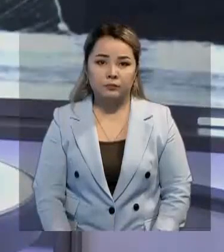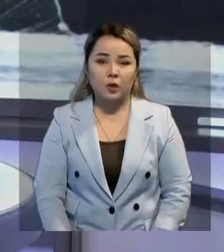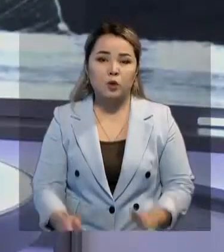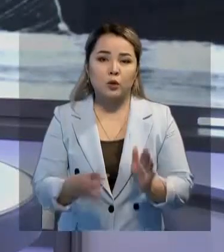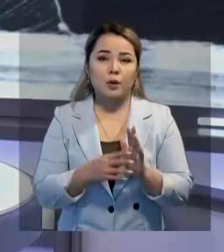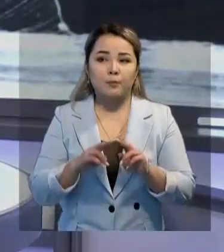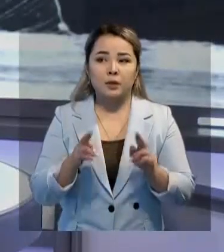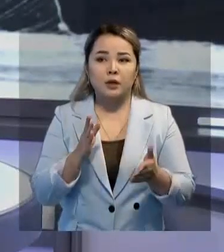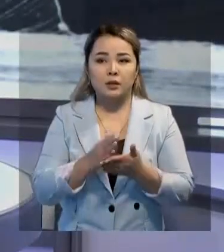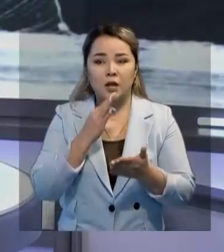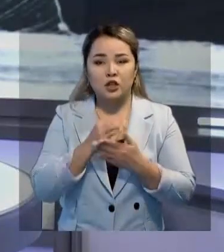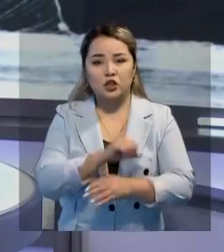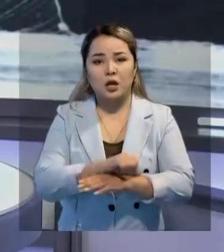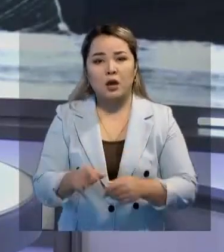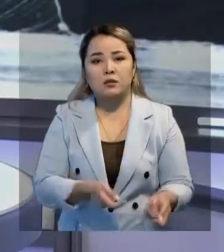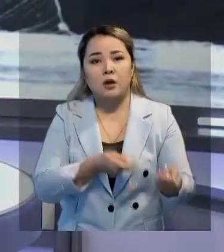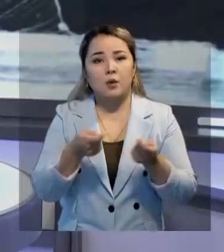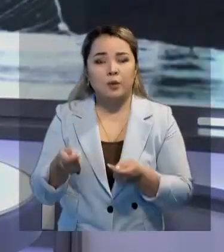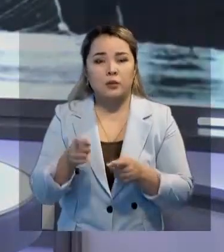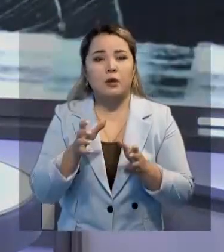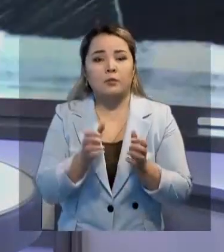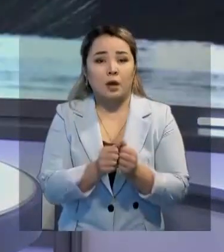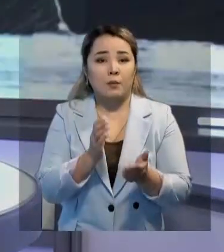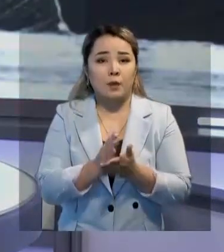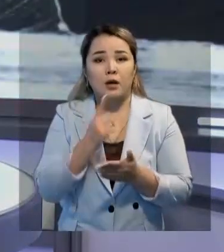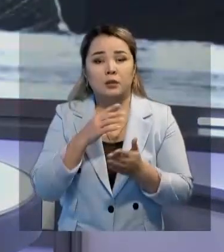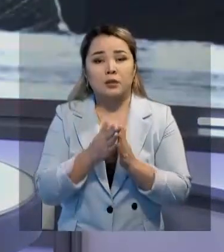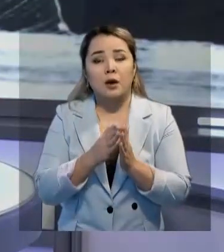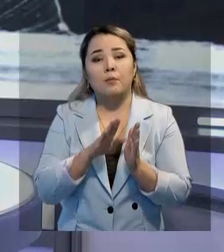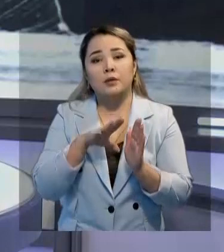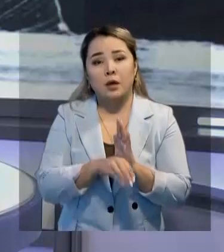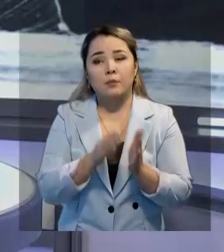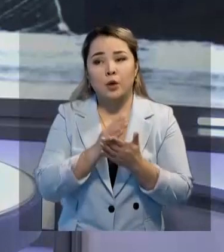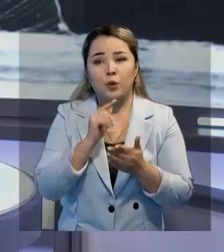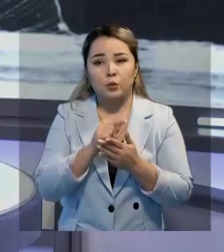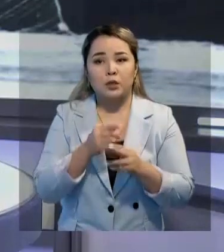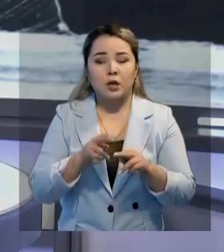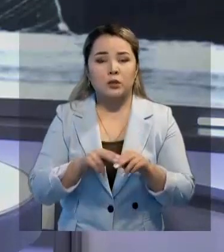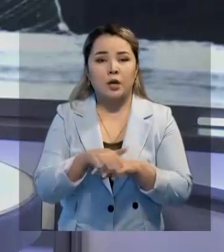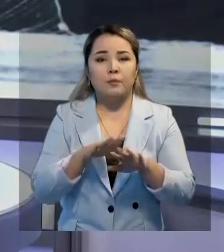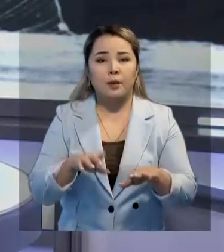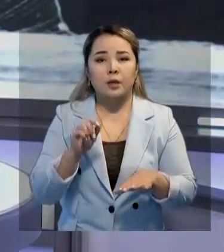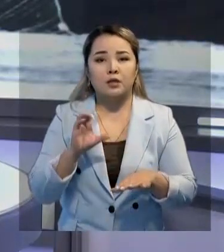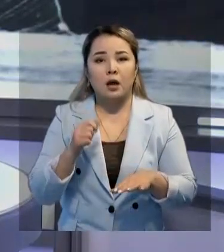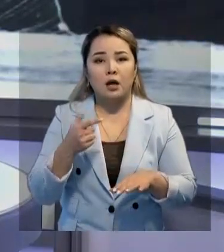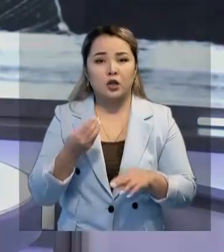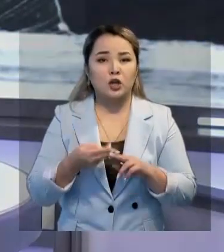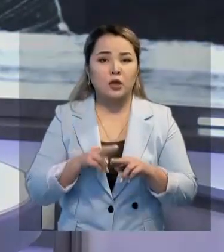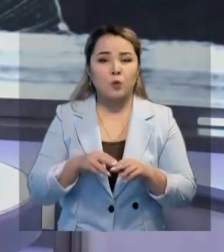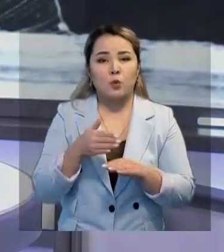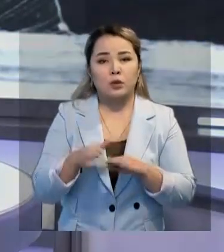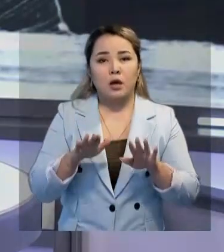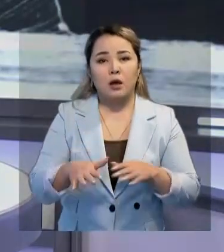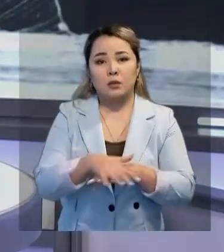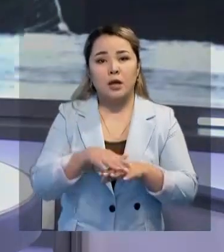9 бірдей ителгіні шегара асырмақ болғандар ұсталды. Қызыл кітапқа енген сұңқар тұқымдас құстарды Бесағаш шекара бөлімшесі